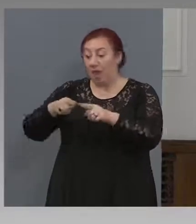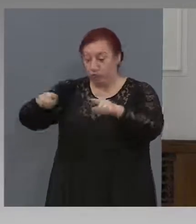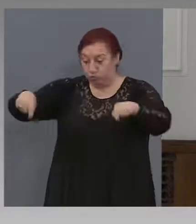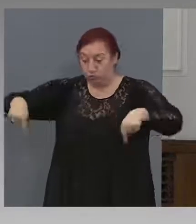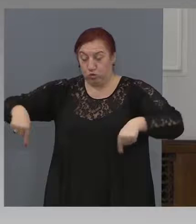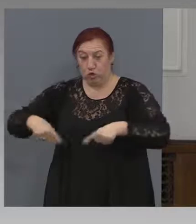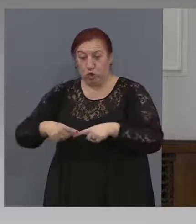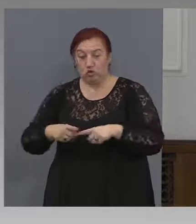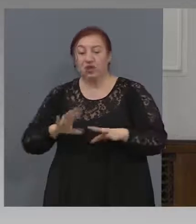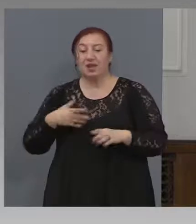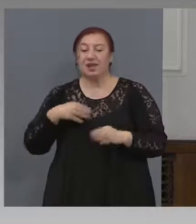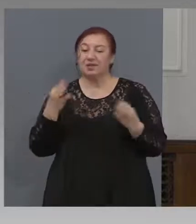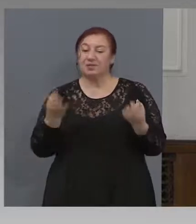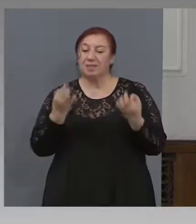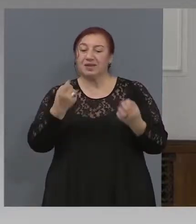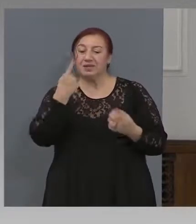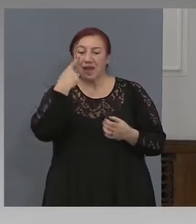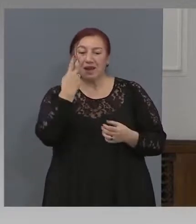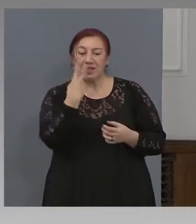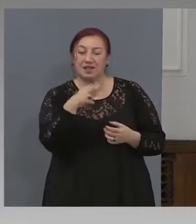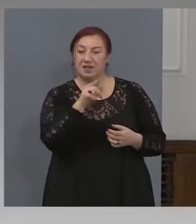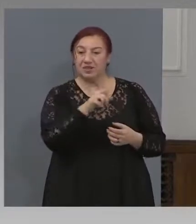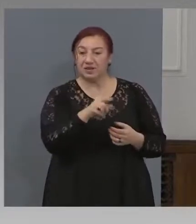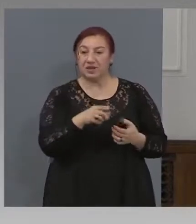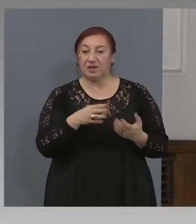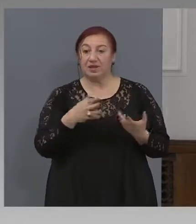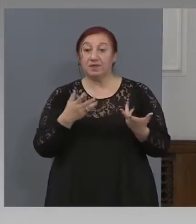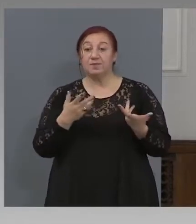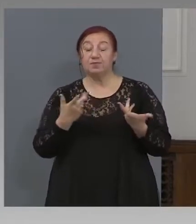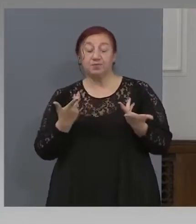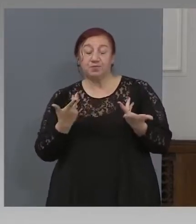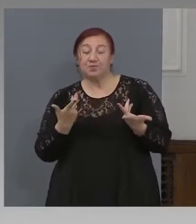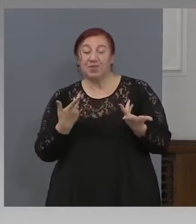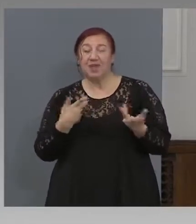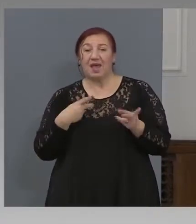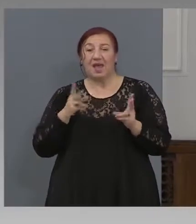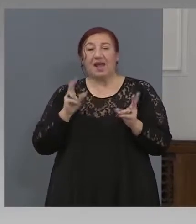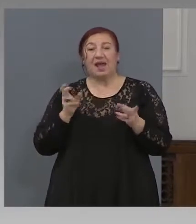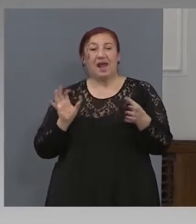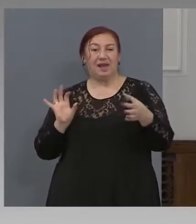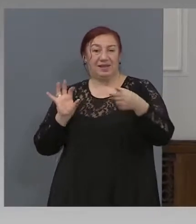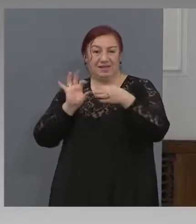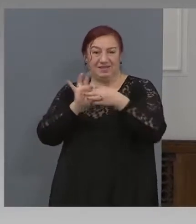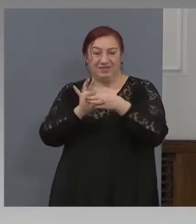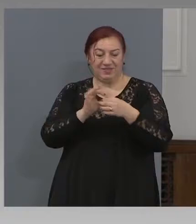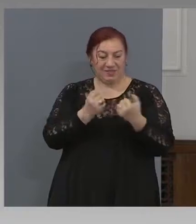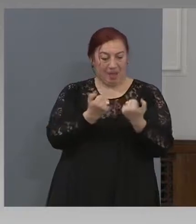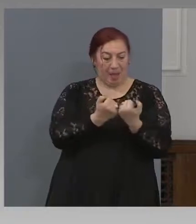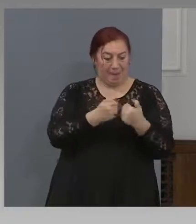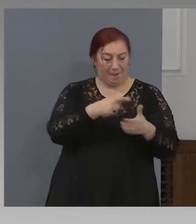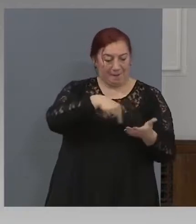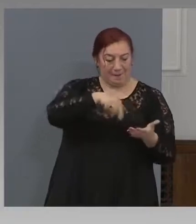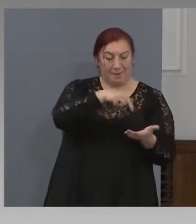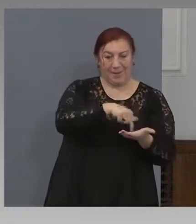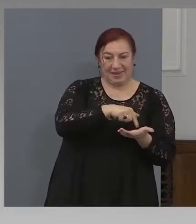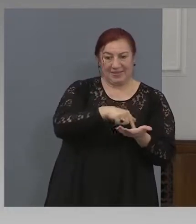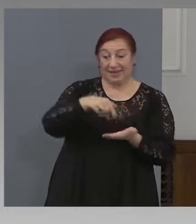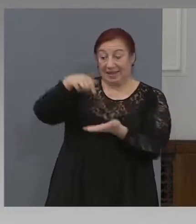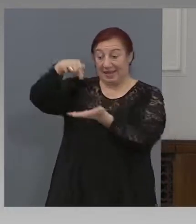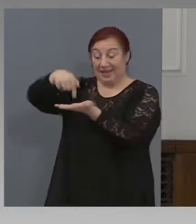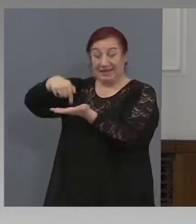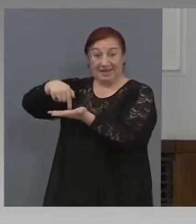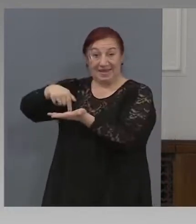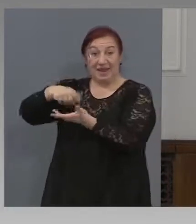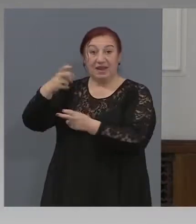въпрос. Как някак си да се свързват местни, централни и прочие производители? Чукат на вратата, към кого